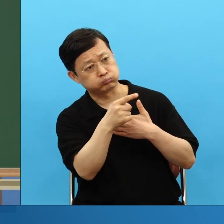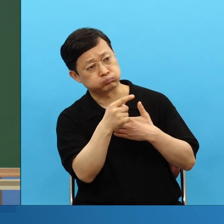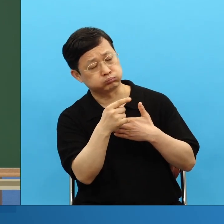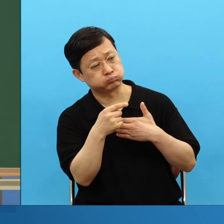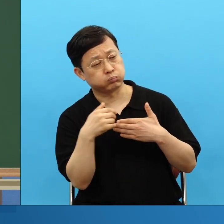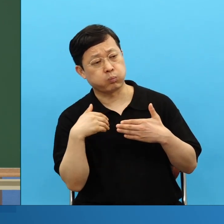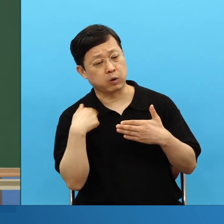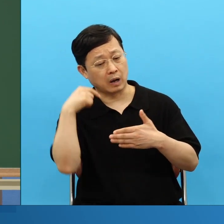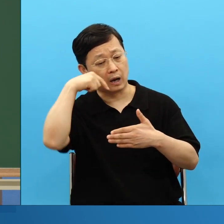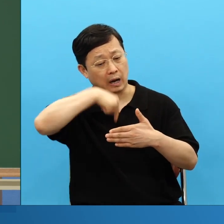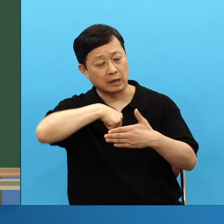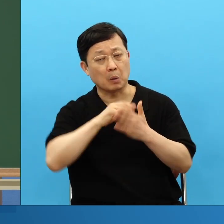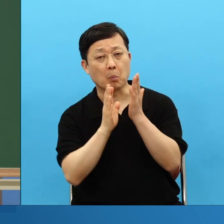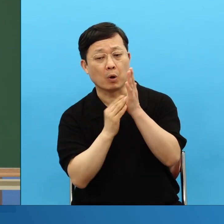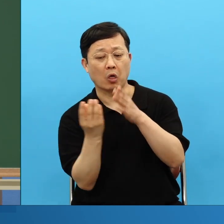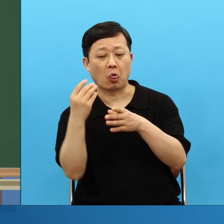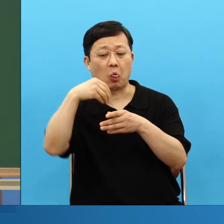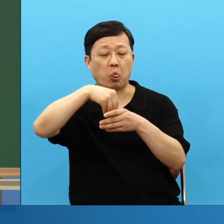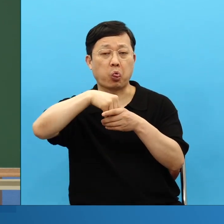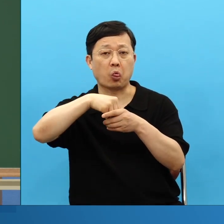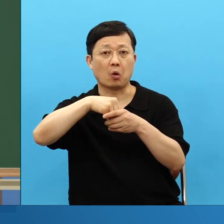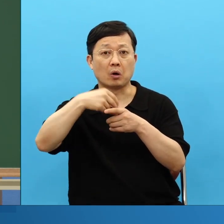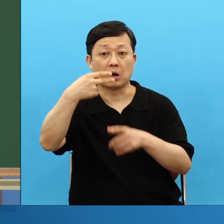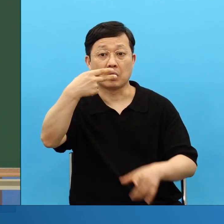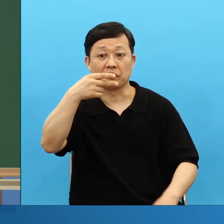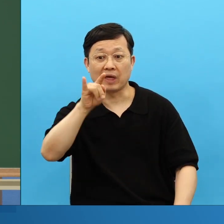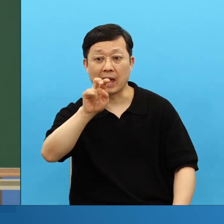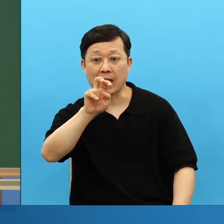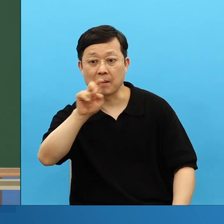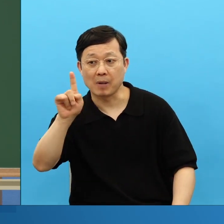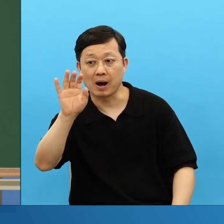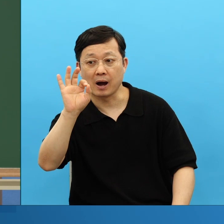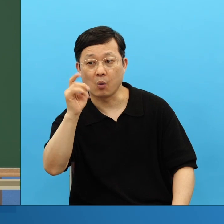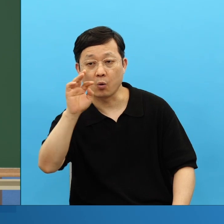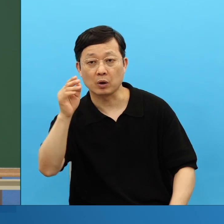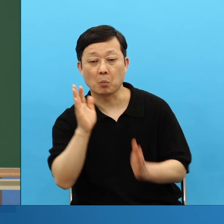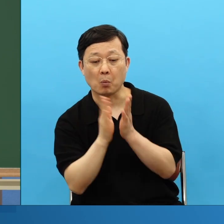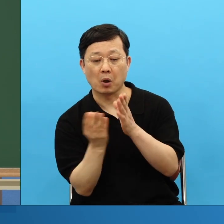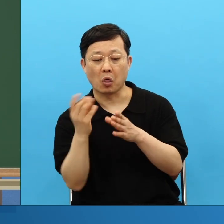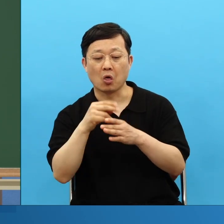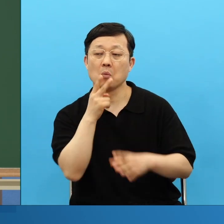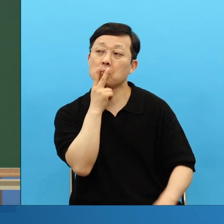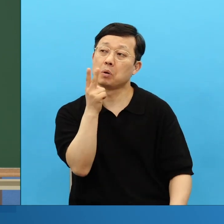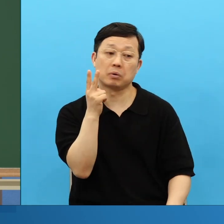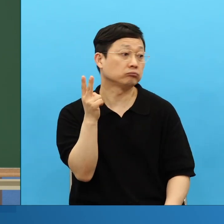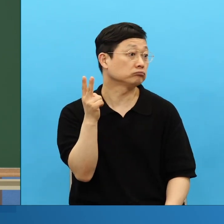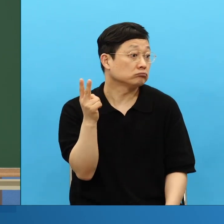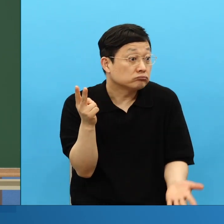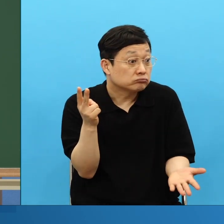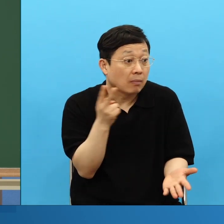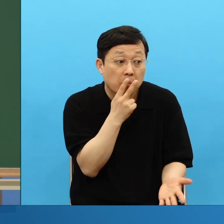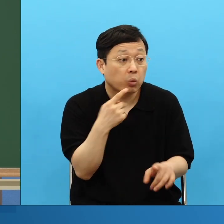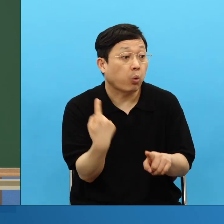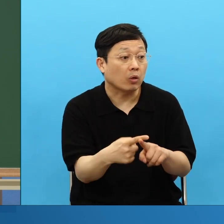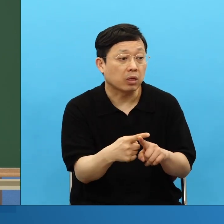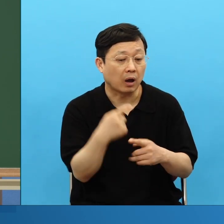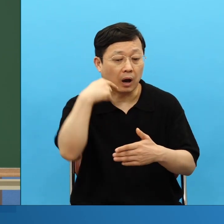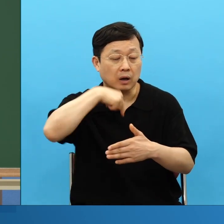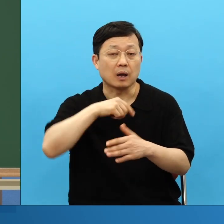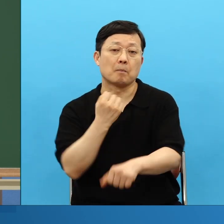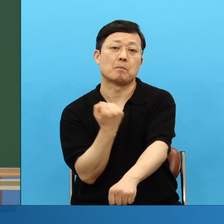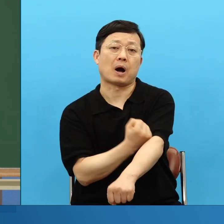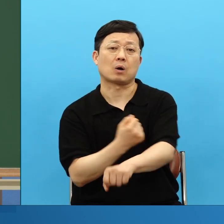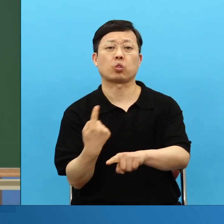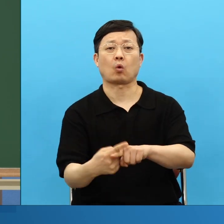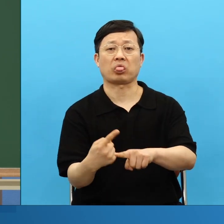그만큼 지금은 수법이 너무도 교묘해져서 잡을 수가 없는, 경찰이 따라가기가 너무 어려워요. 언론에 나오는